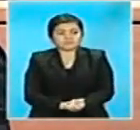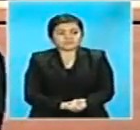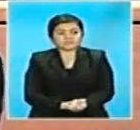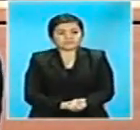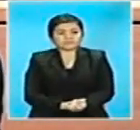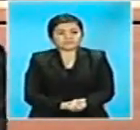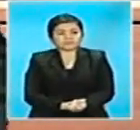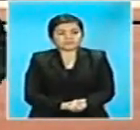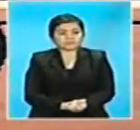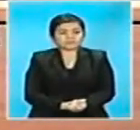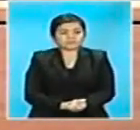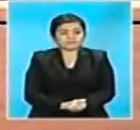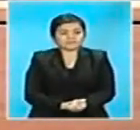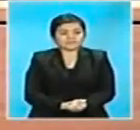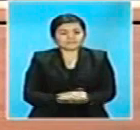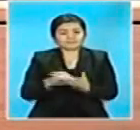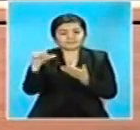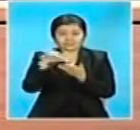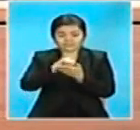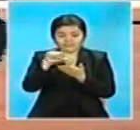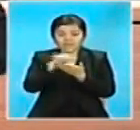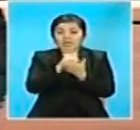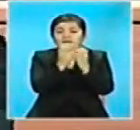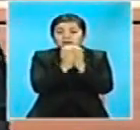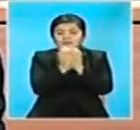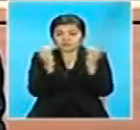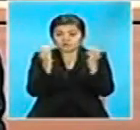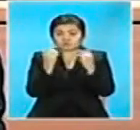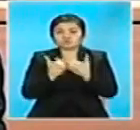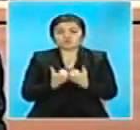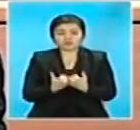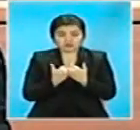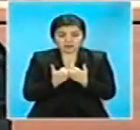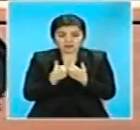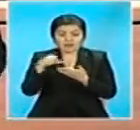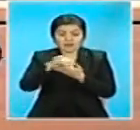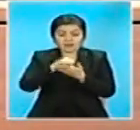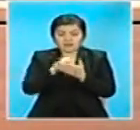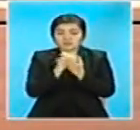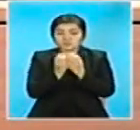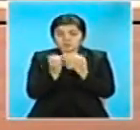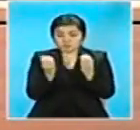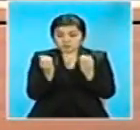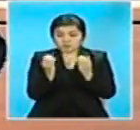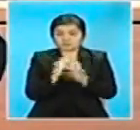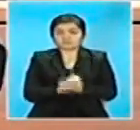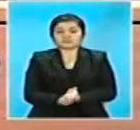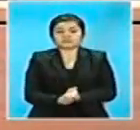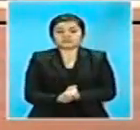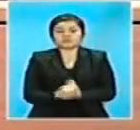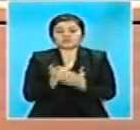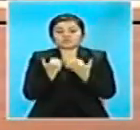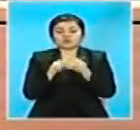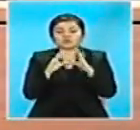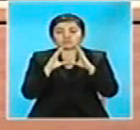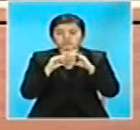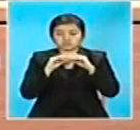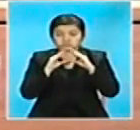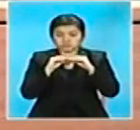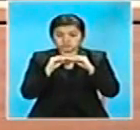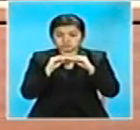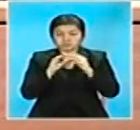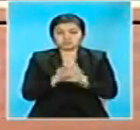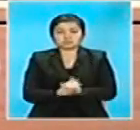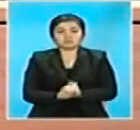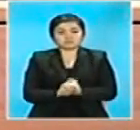การแก้ไขรัฐธรรมนูญในครั้งนี้เนี่ยนะครับผมเชื่อว่าในการประชุมวันนี้ถึงแม้ว่าจะถึ